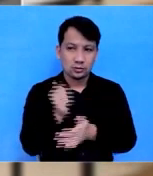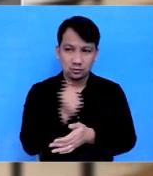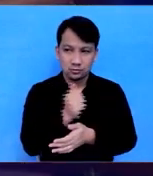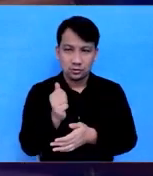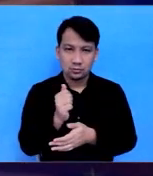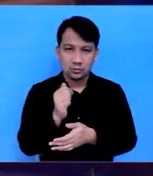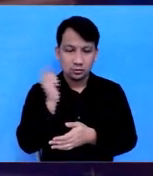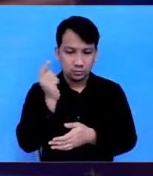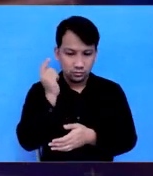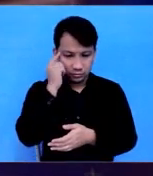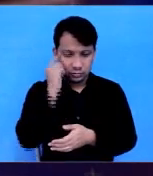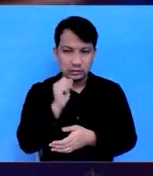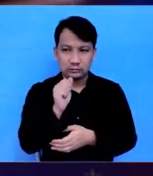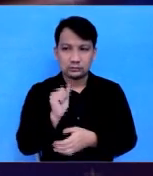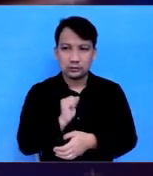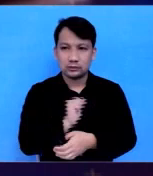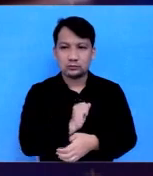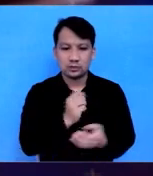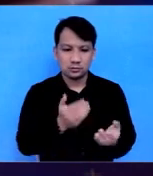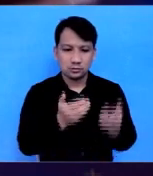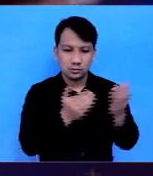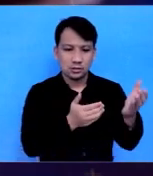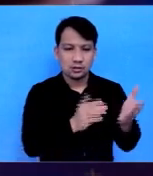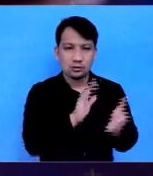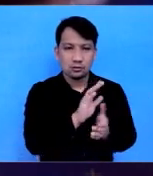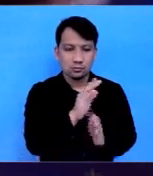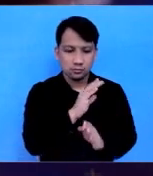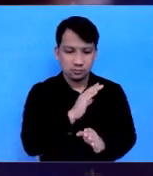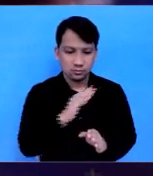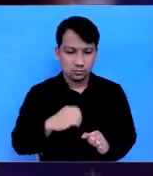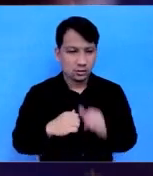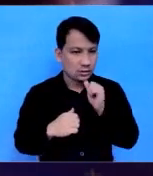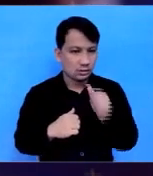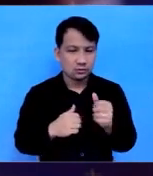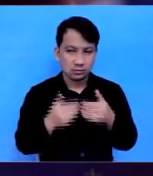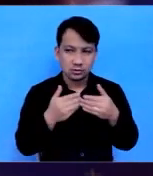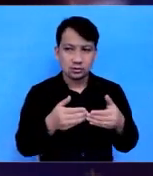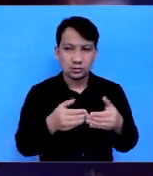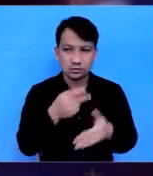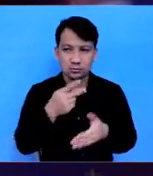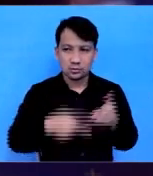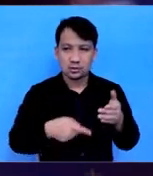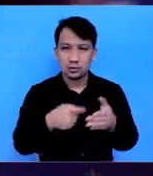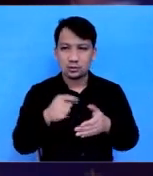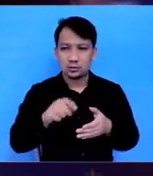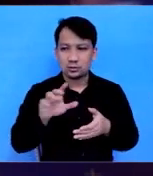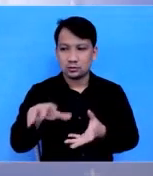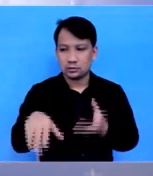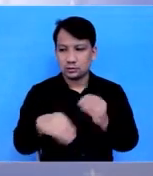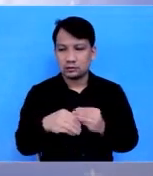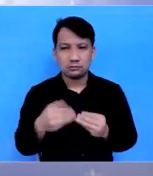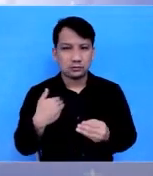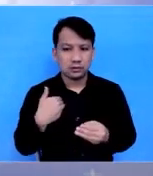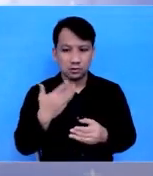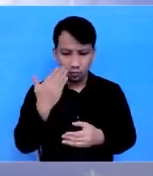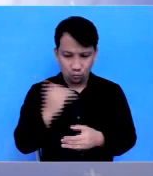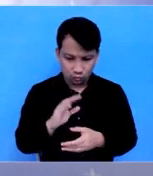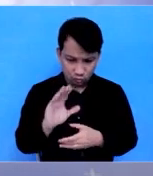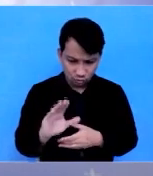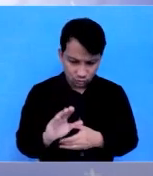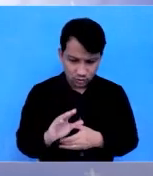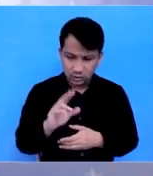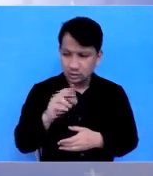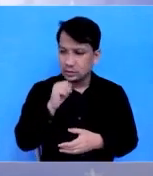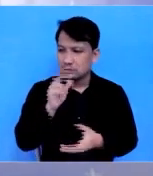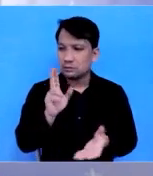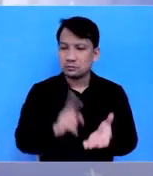Senado kapwa nagpasa ng mga panukala para hindi napatawa ng buwis ang mga yan. Pero dahil sa pag-veto ni